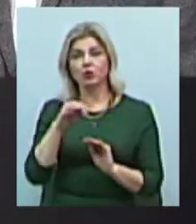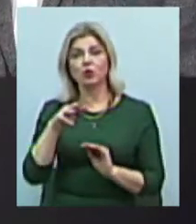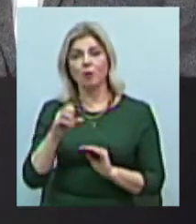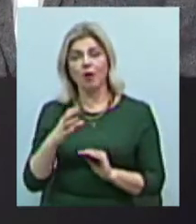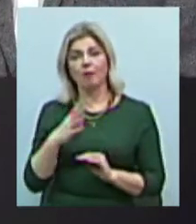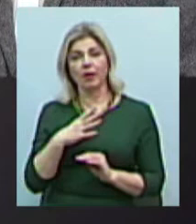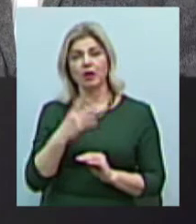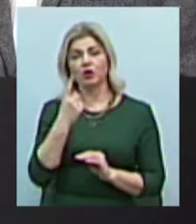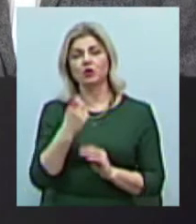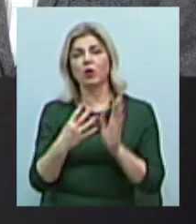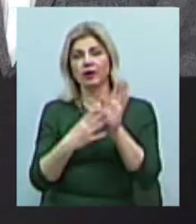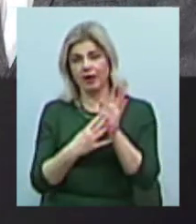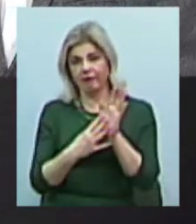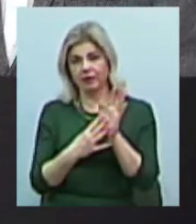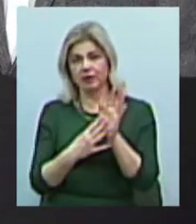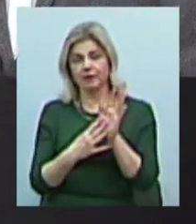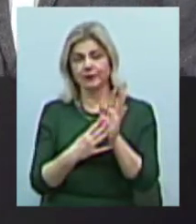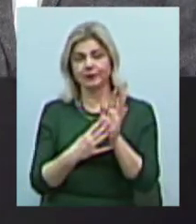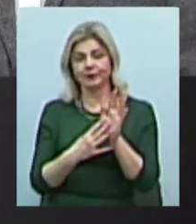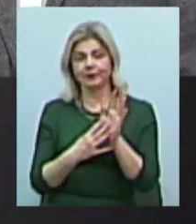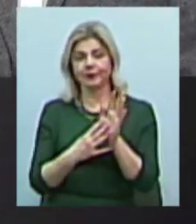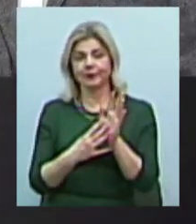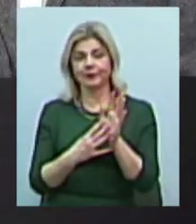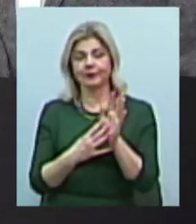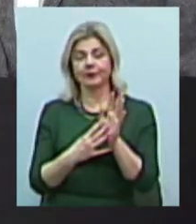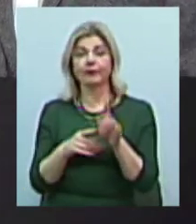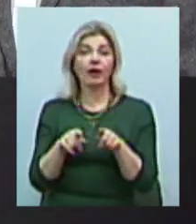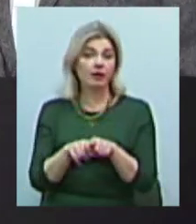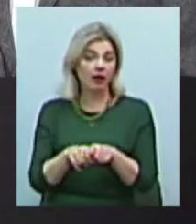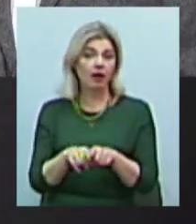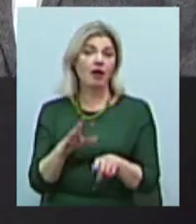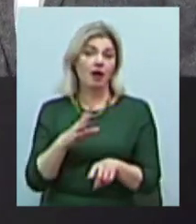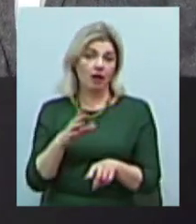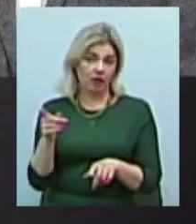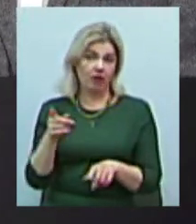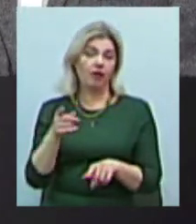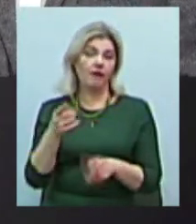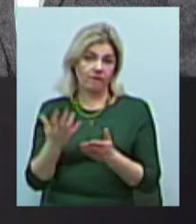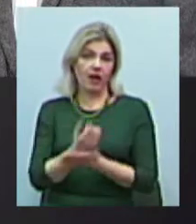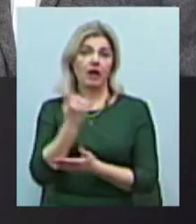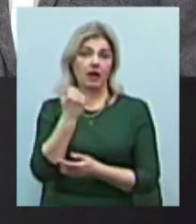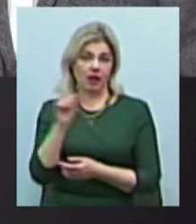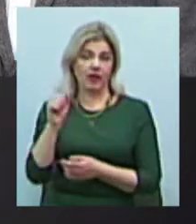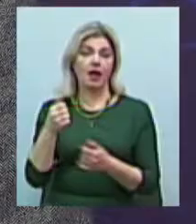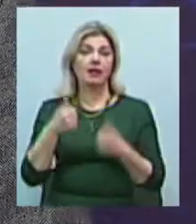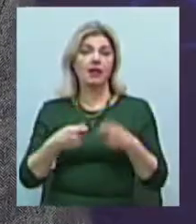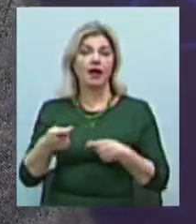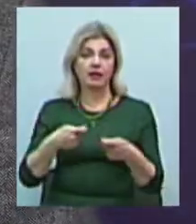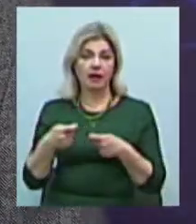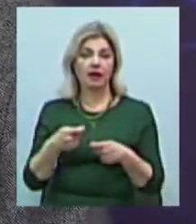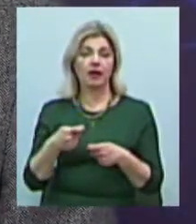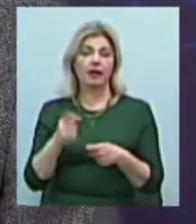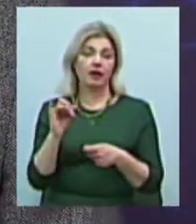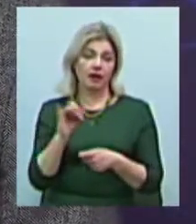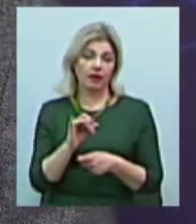там 109, якщо я не помиляюся. Таким чином вони виграли тендер у таких компаній, як «Роздорстрой»